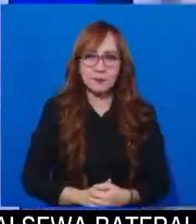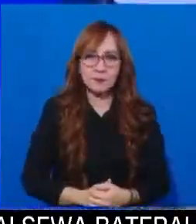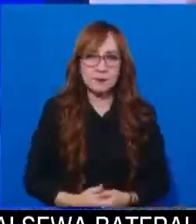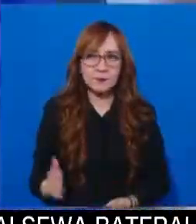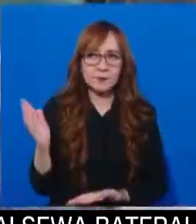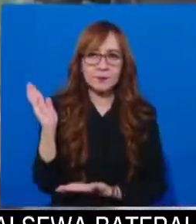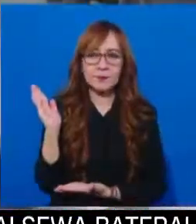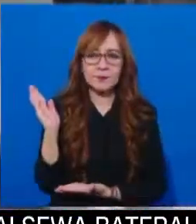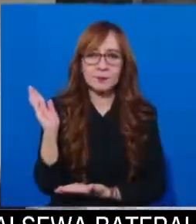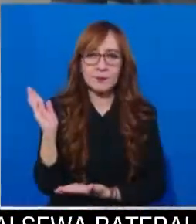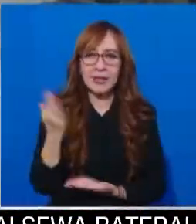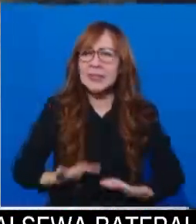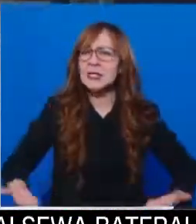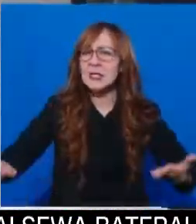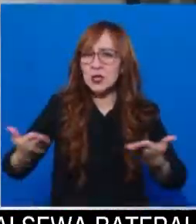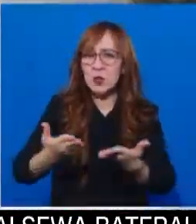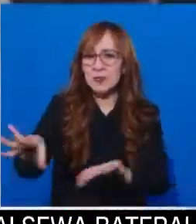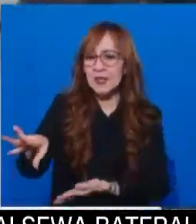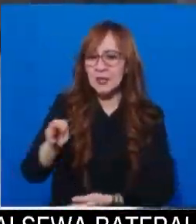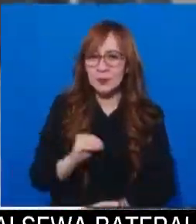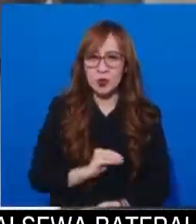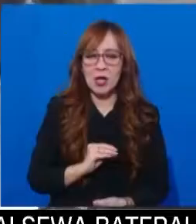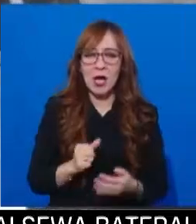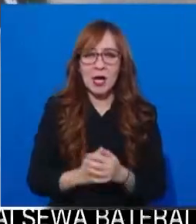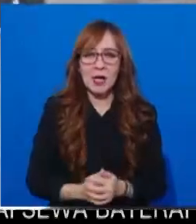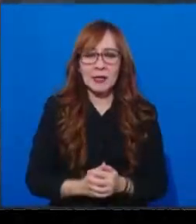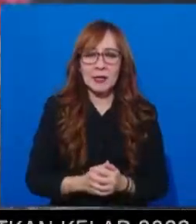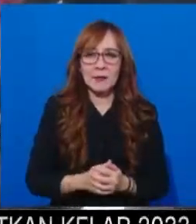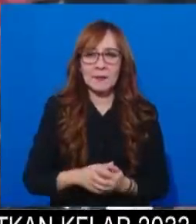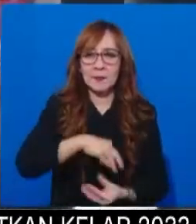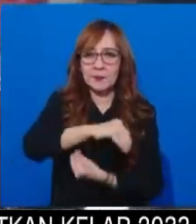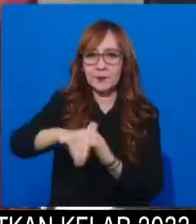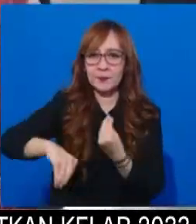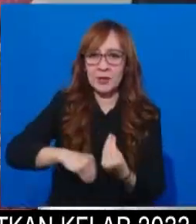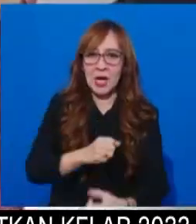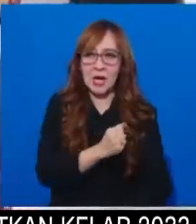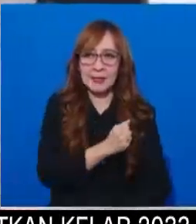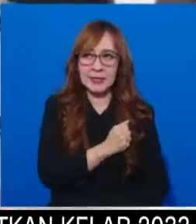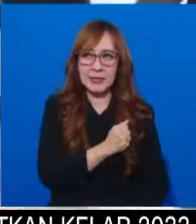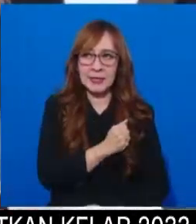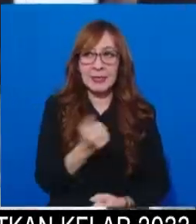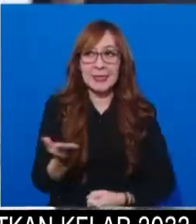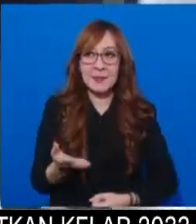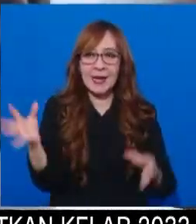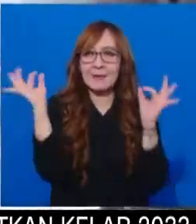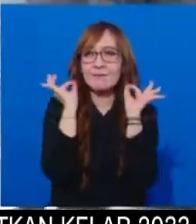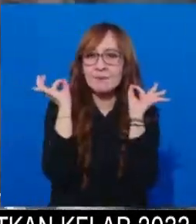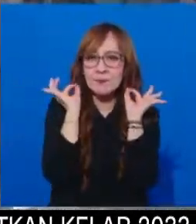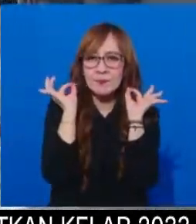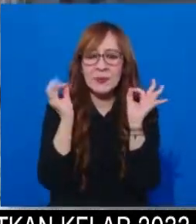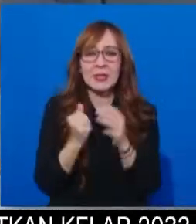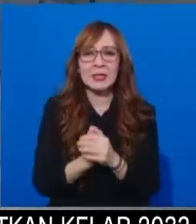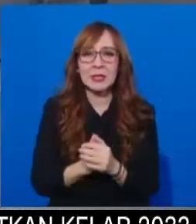Inilah suasana penjemputan jemaah haji di halaman Gedung Gadis, Kecamatan Polewali, Polewali Mandar, Minggu siang. Satu